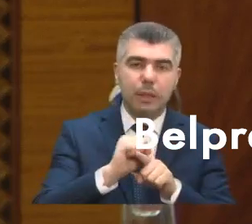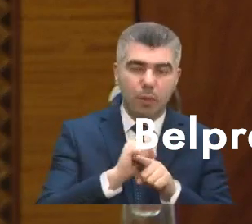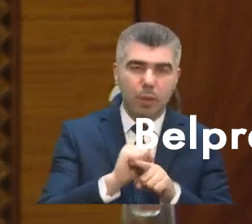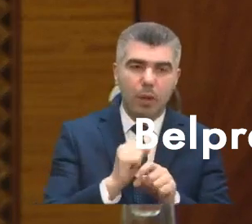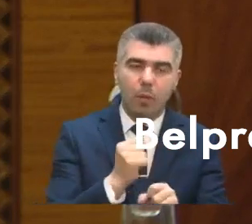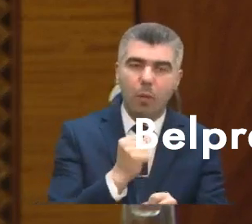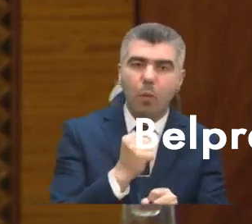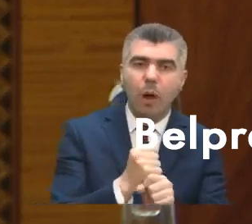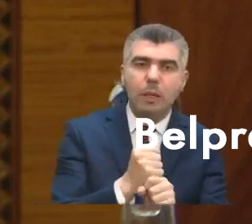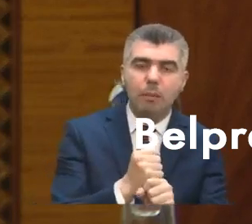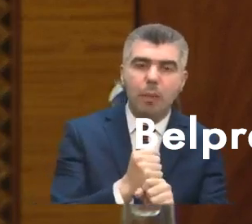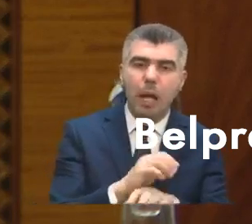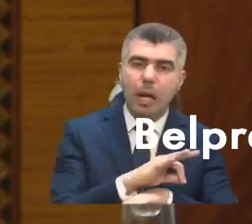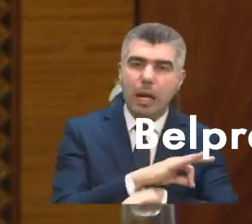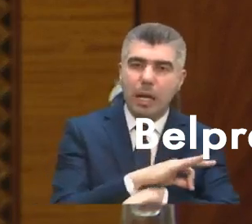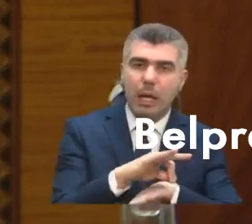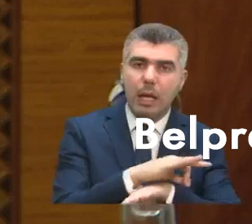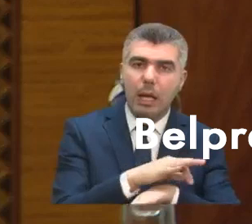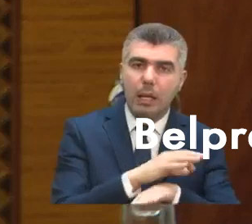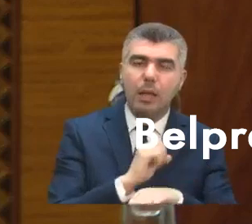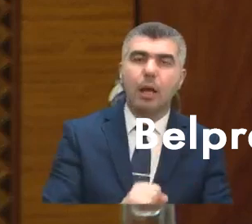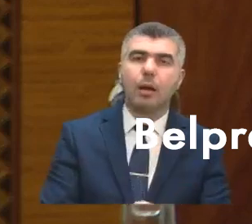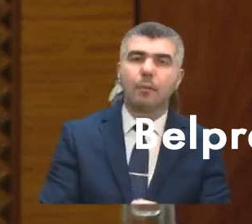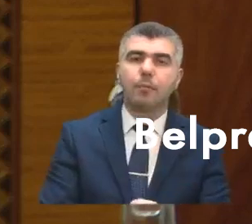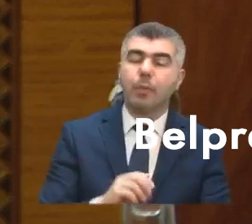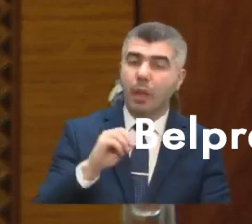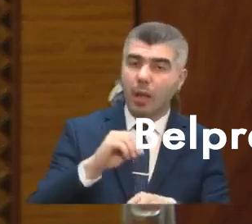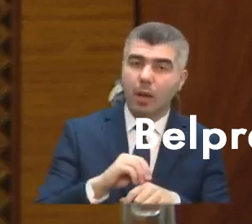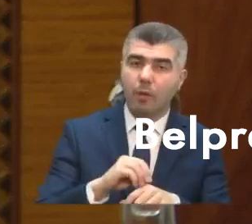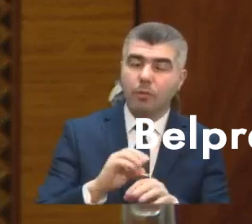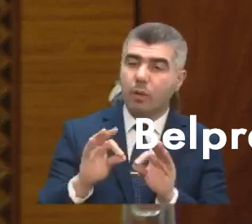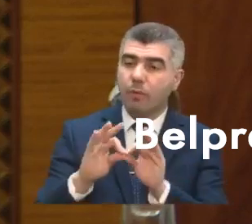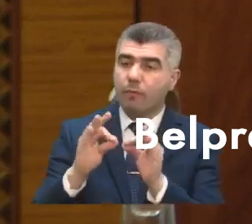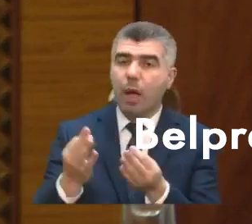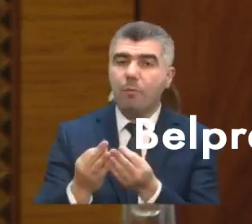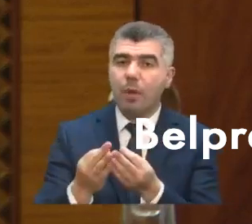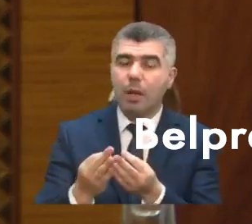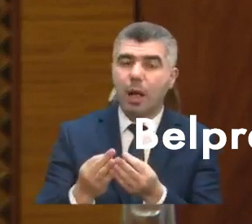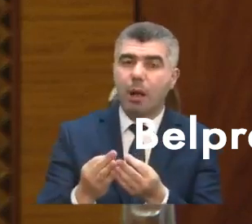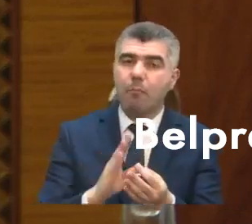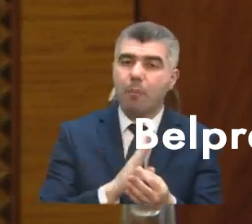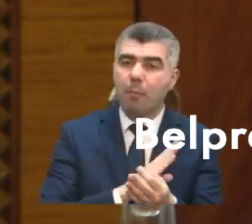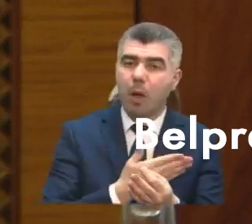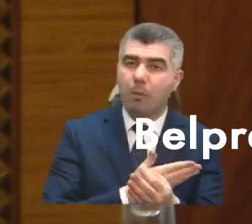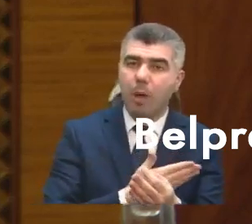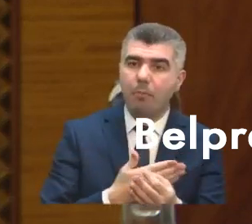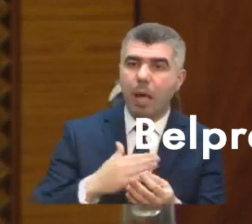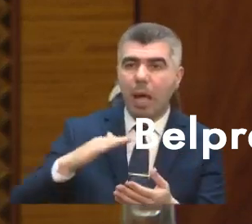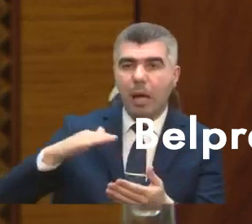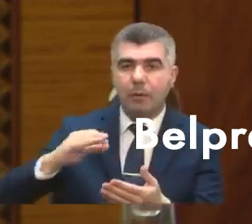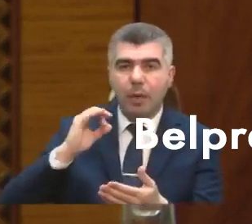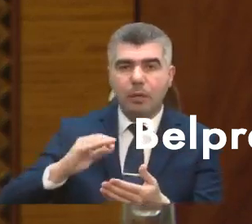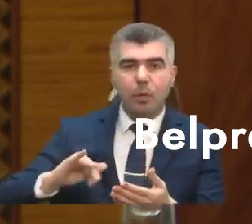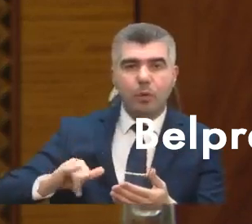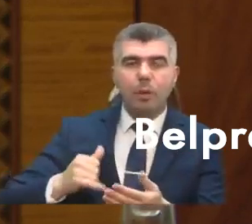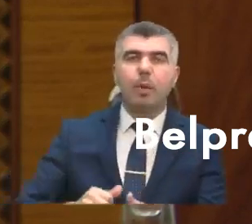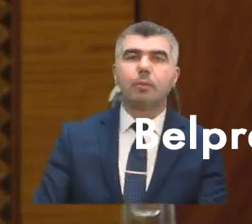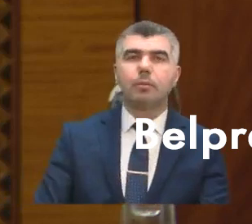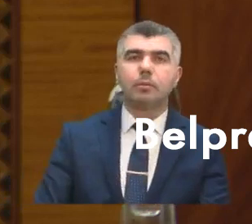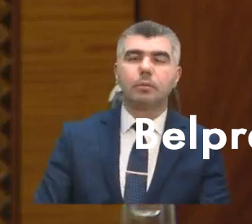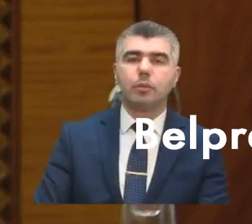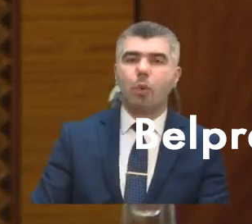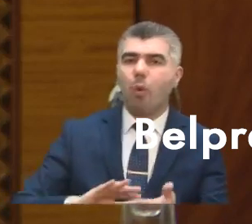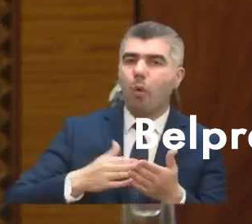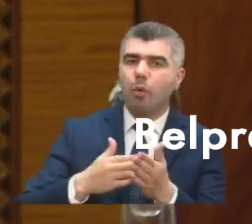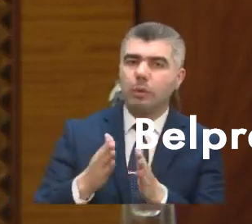والمهني والإداري، وكذلك أسر التلاميذ بخصوص مصير الموسم الدراسي. وبعيداً عن منطق